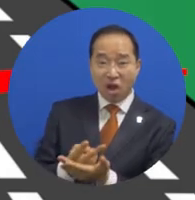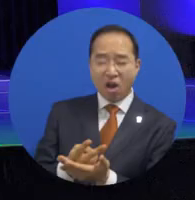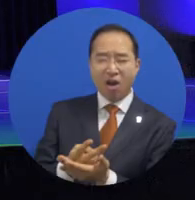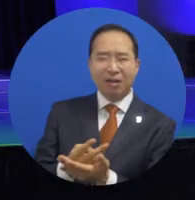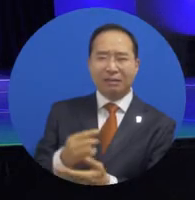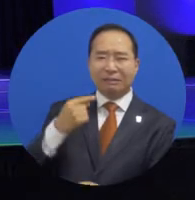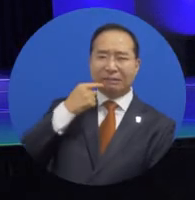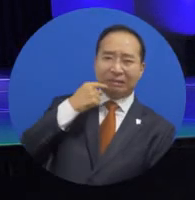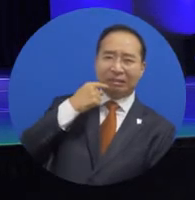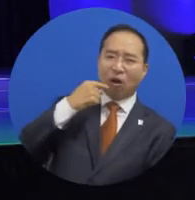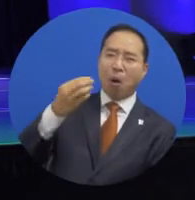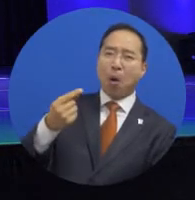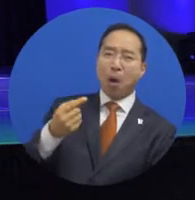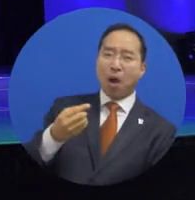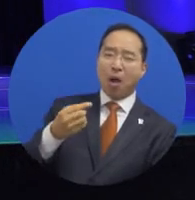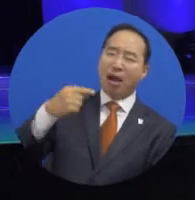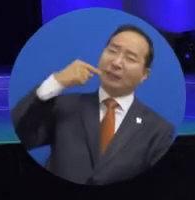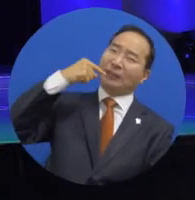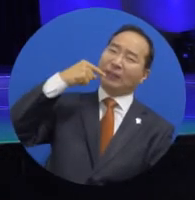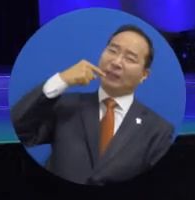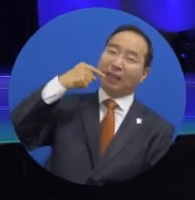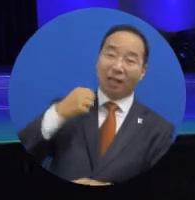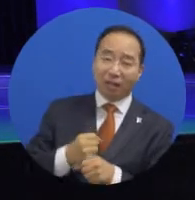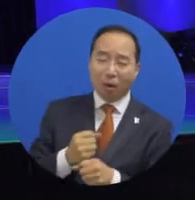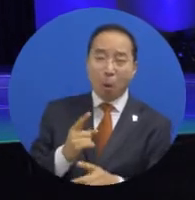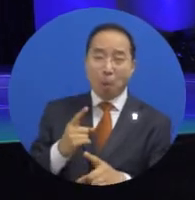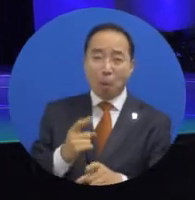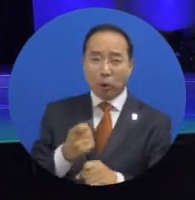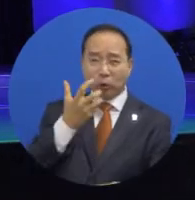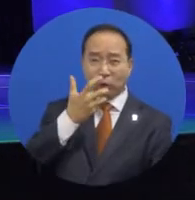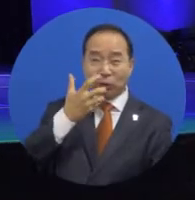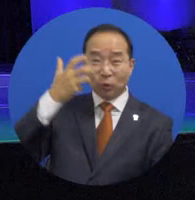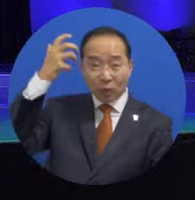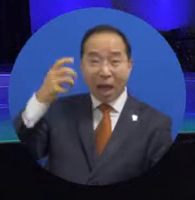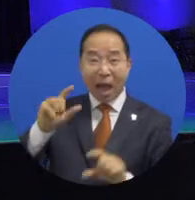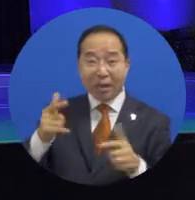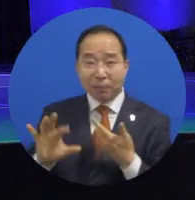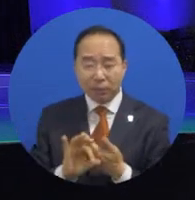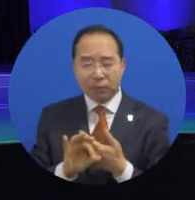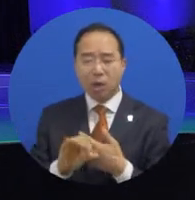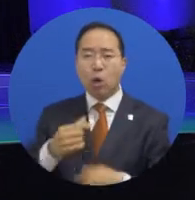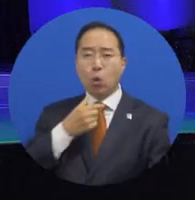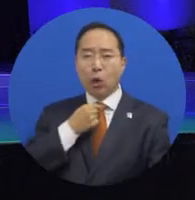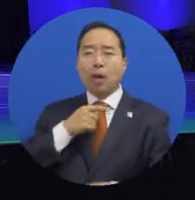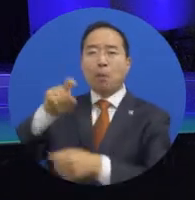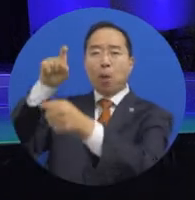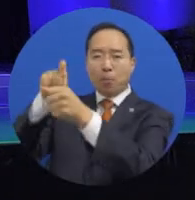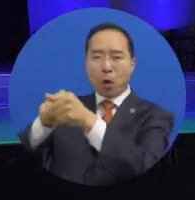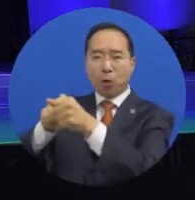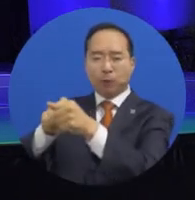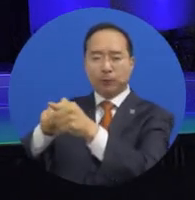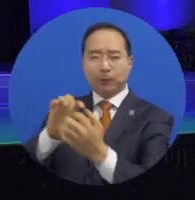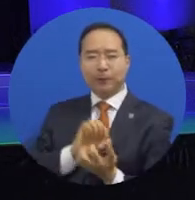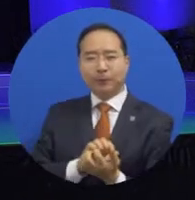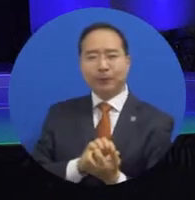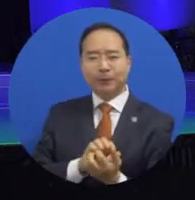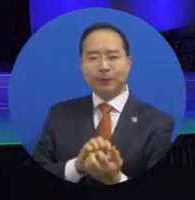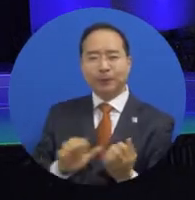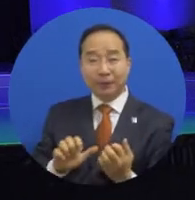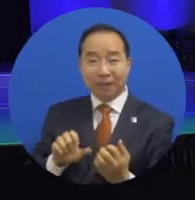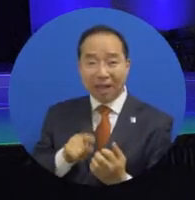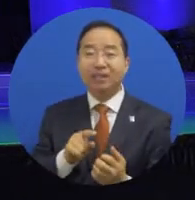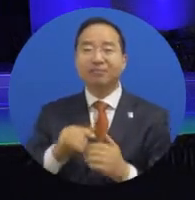담자인데요. 이거는 뭔가 복수를 꿈꾸거나 아니면 내가 하고 싶은 게 있을 때 꼭 그런 걸 꼭 하리라 할 때